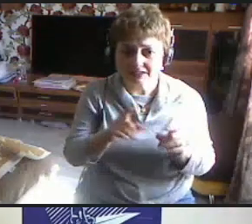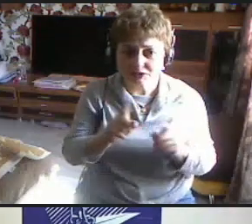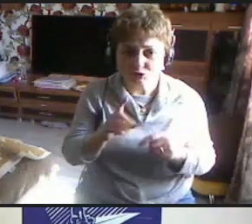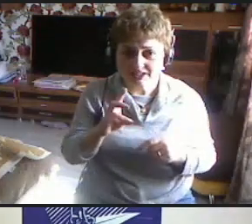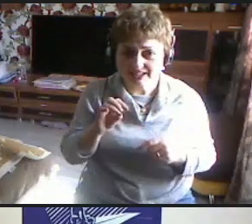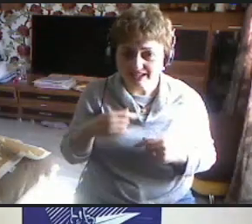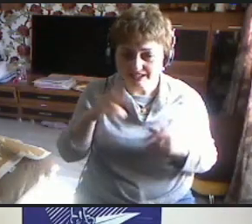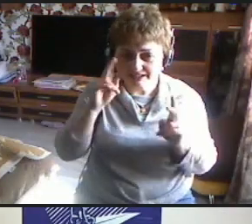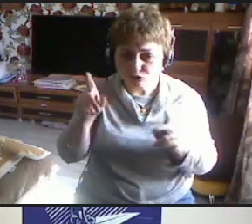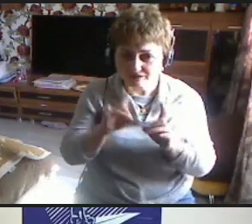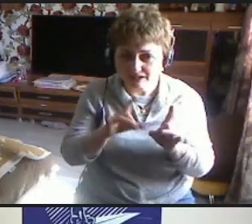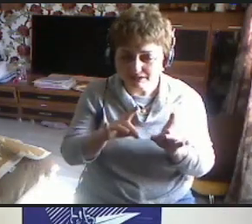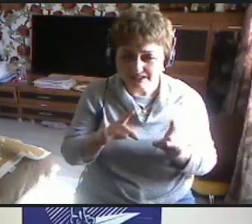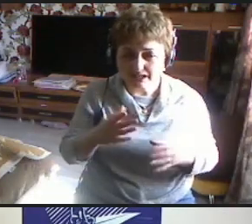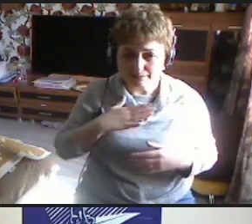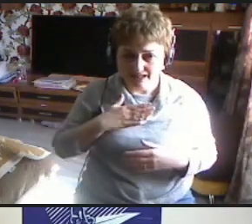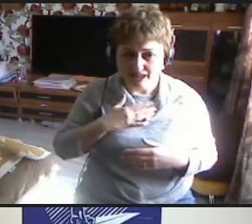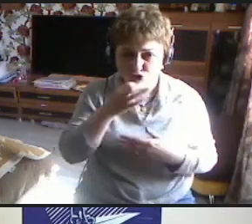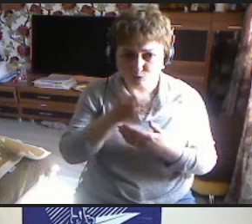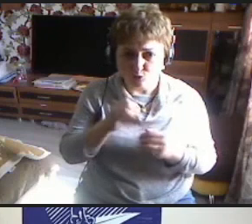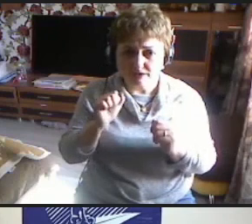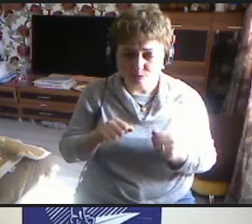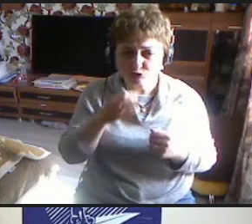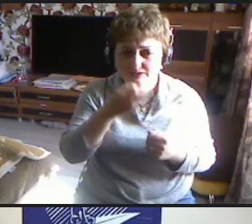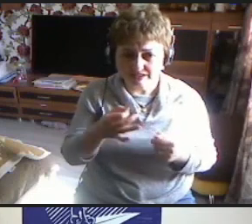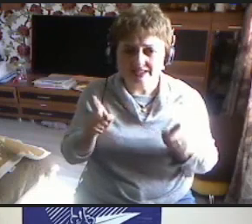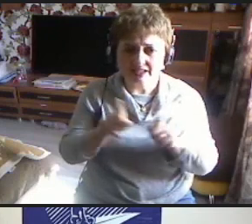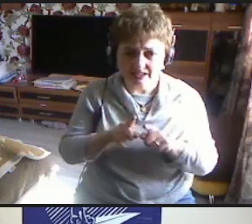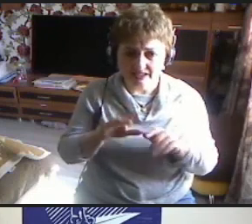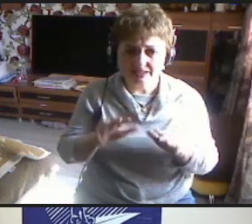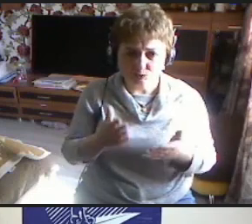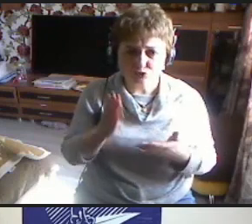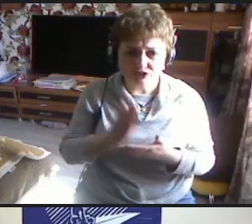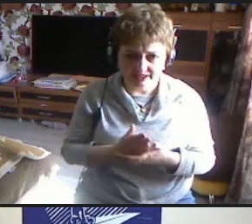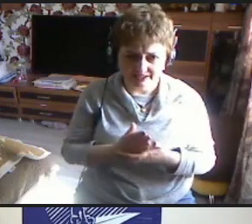по нашему опыту сказать, да, такие случаи есть. Опять-таки,